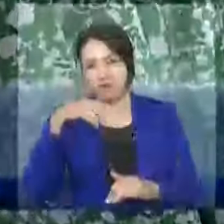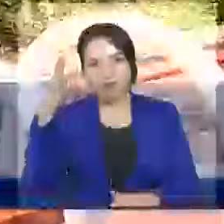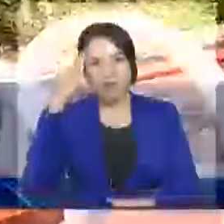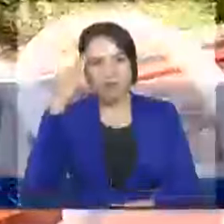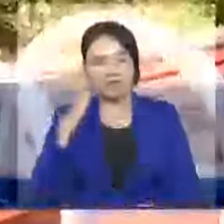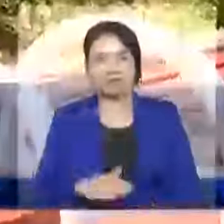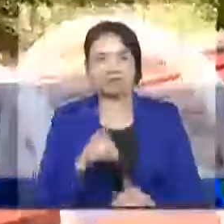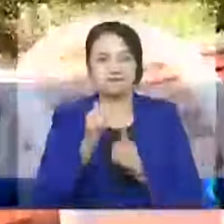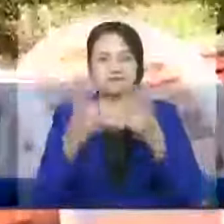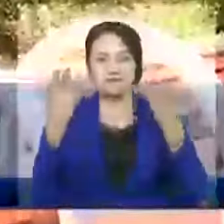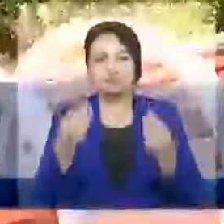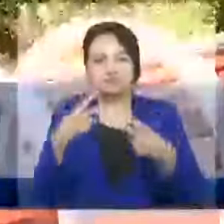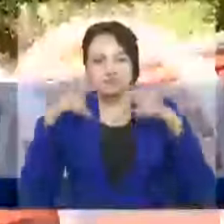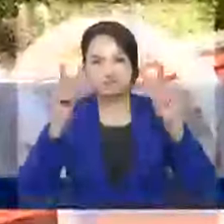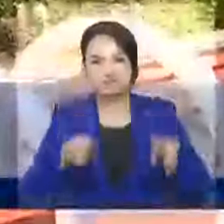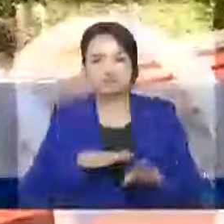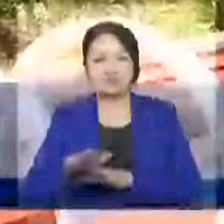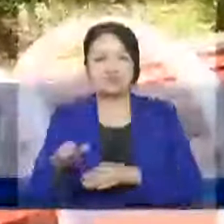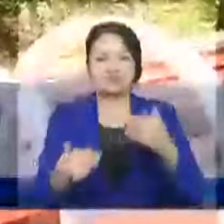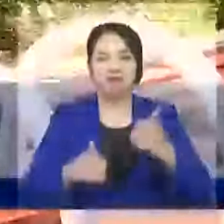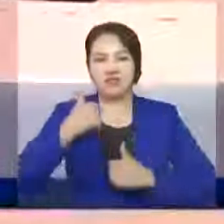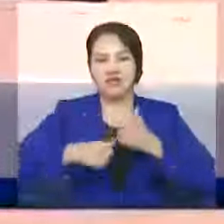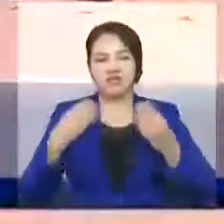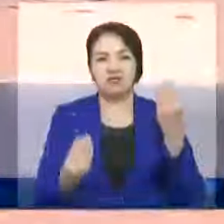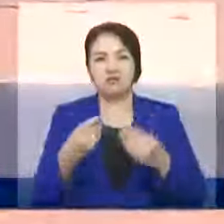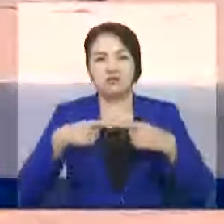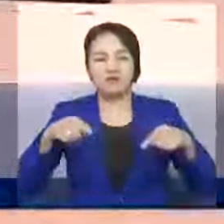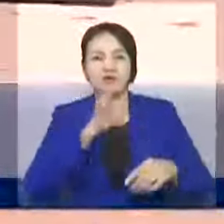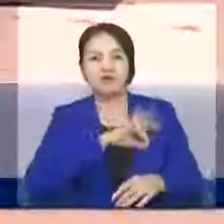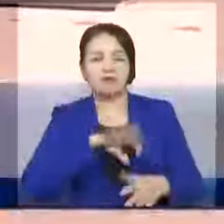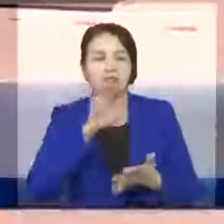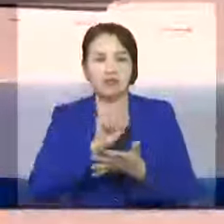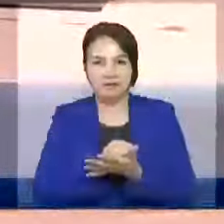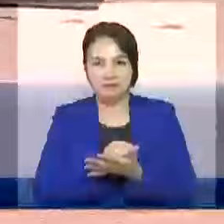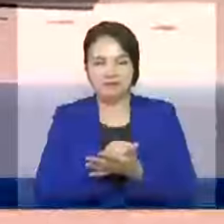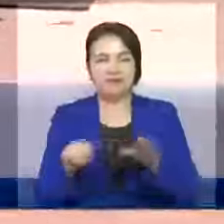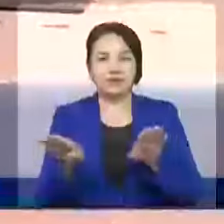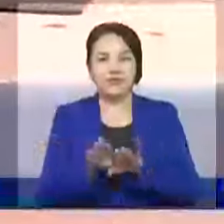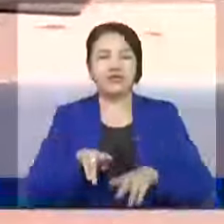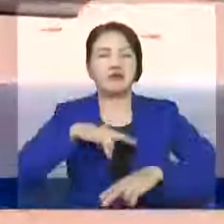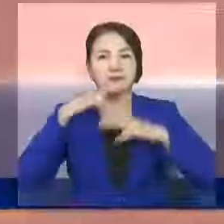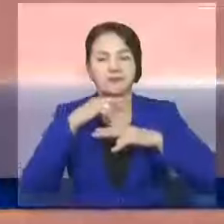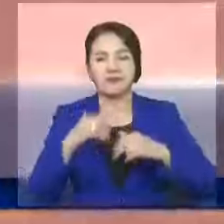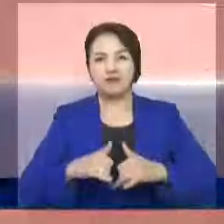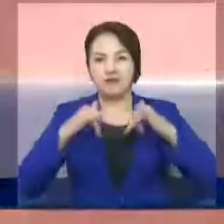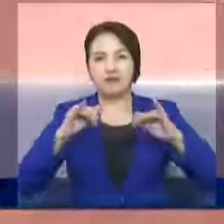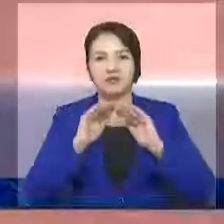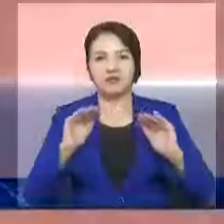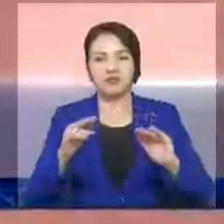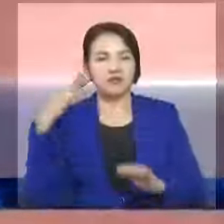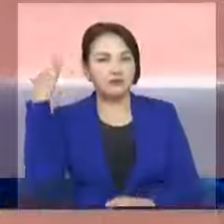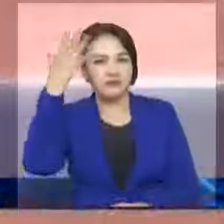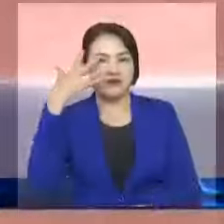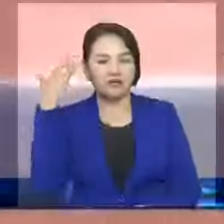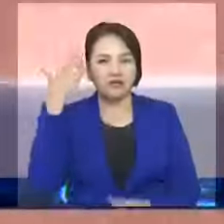талантом. Каждый день в лагере наполнен соревнованиями, играми и другими полезными занятиями. Также уделяется внимание развитию детского